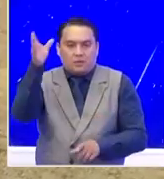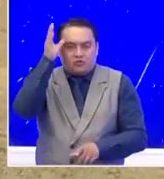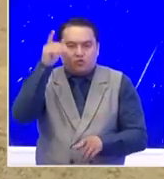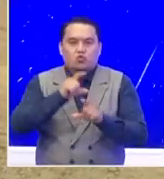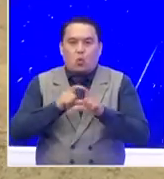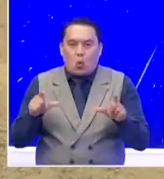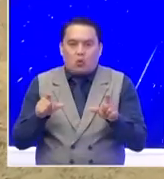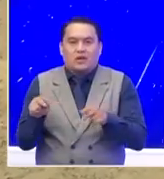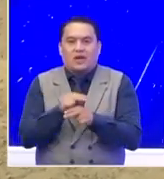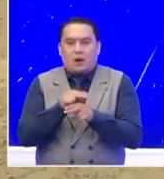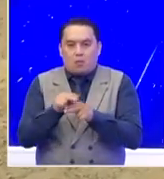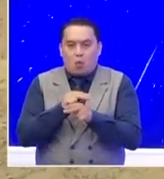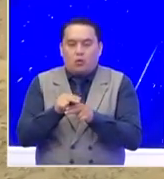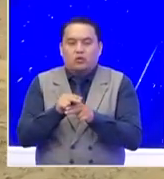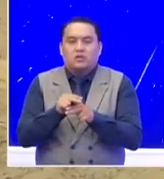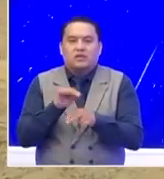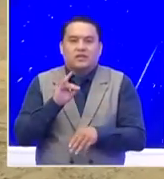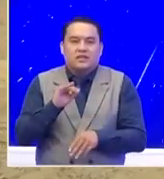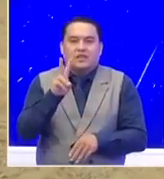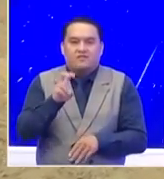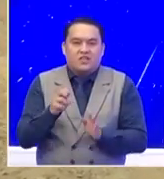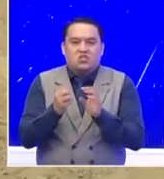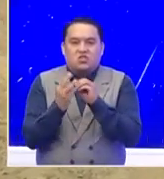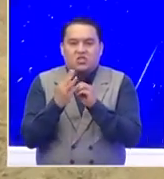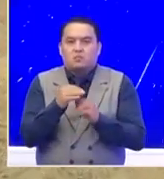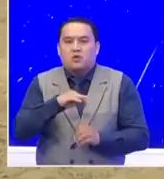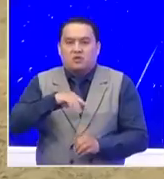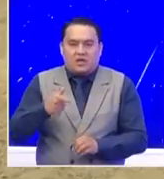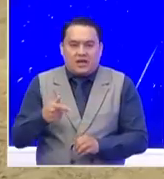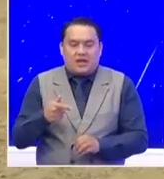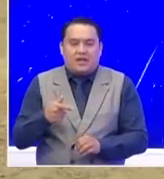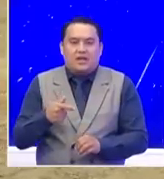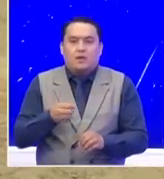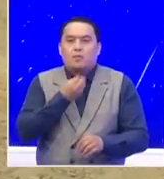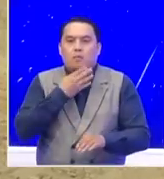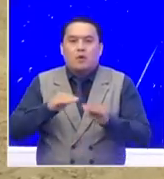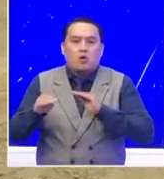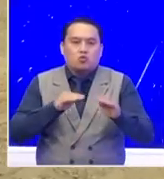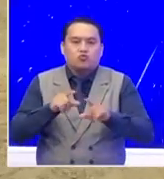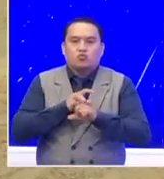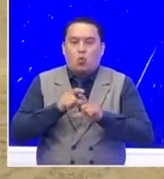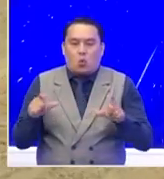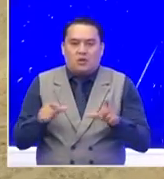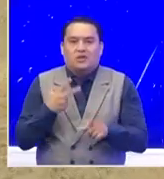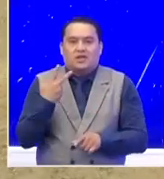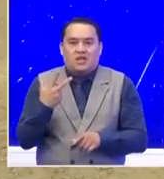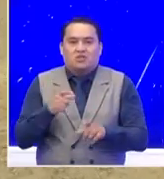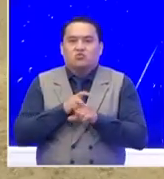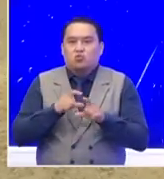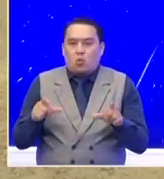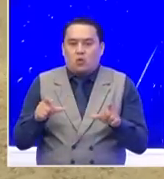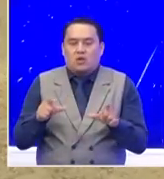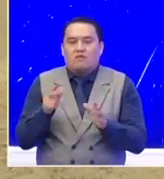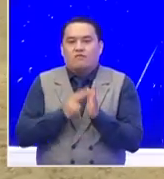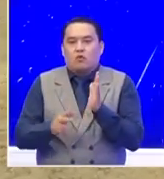Это капитальный ремонт школы на 214 миллионов тенге. Также благоустройство школы. Третья школа – это